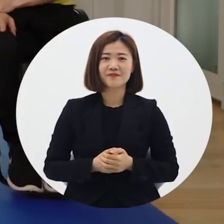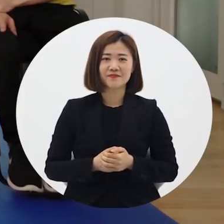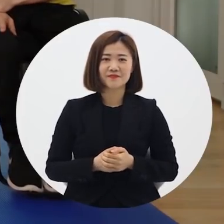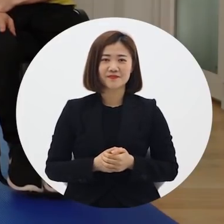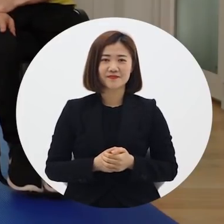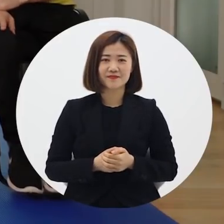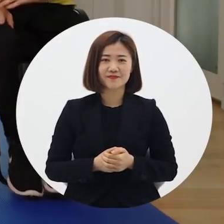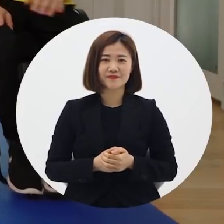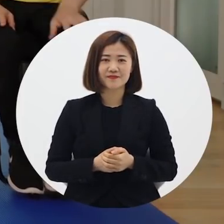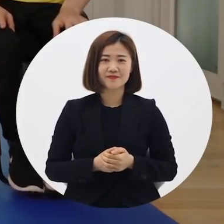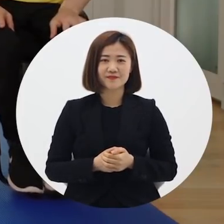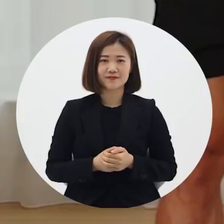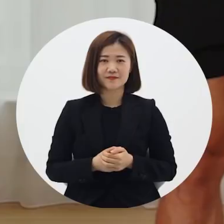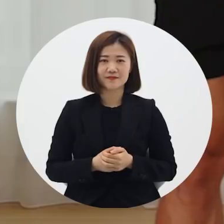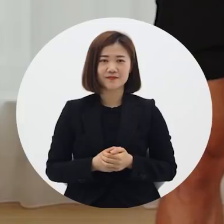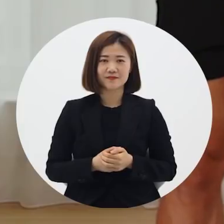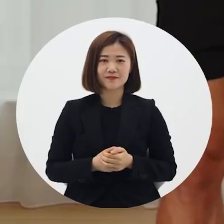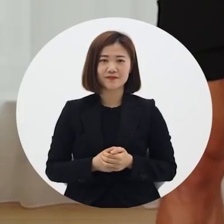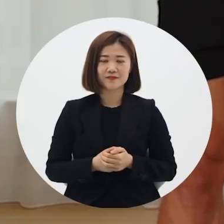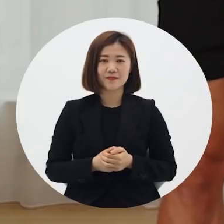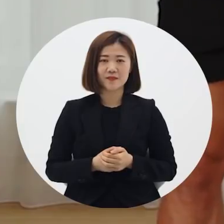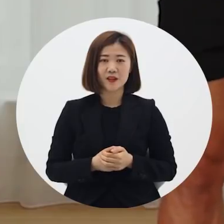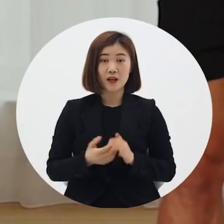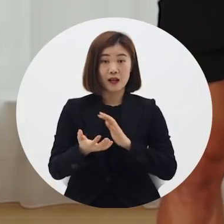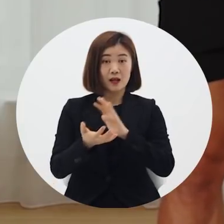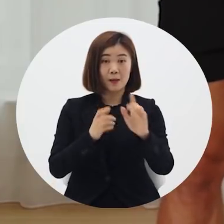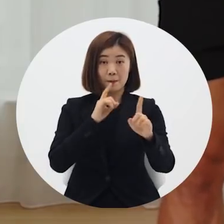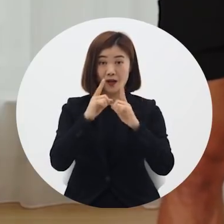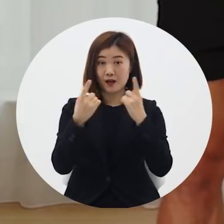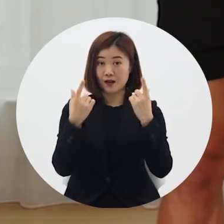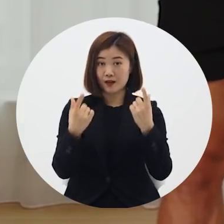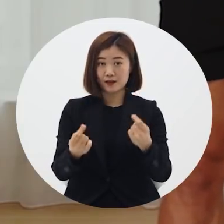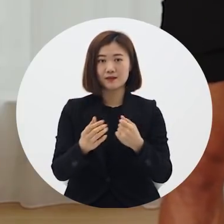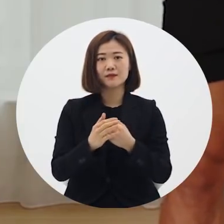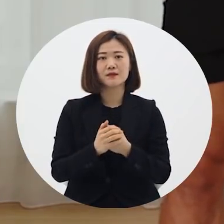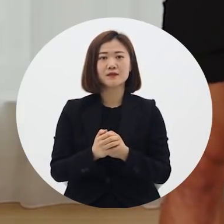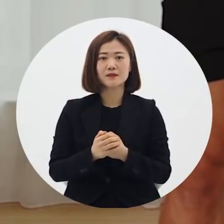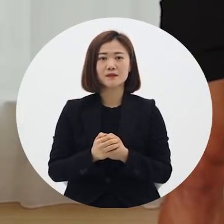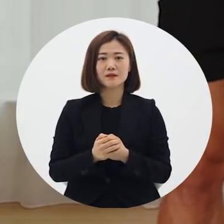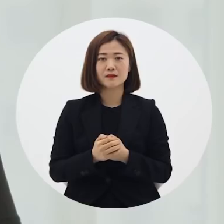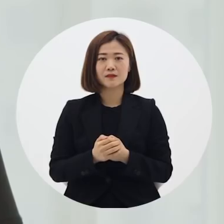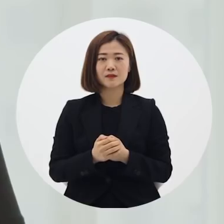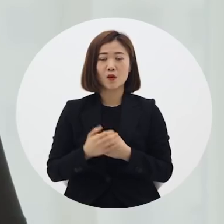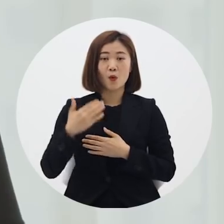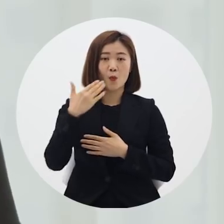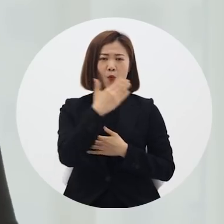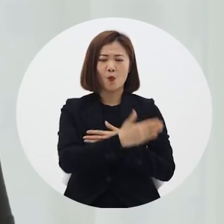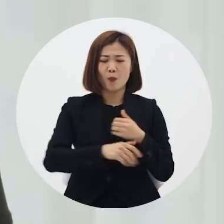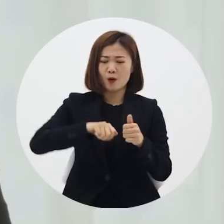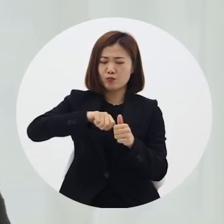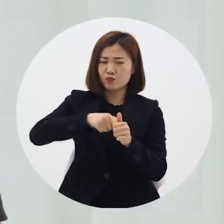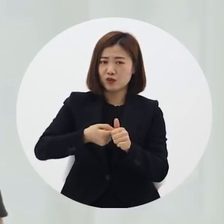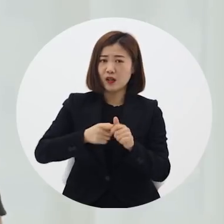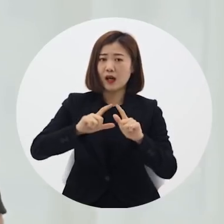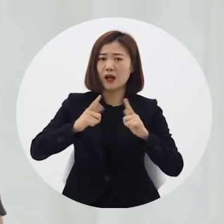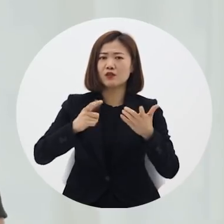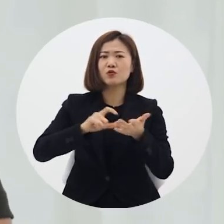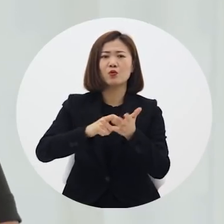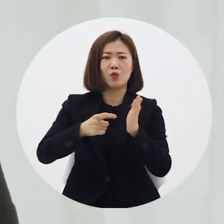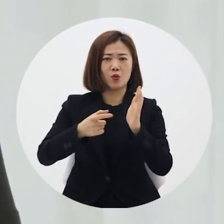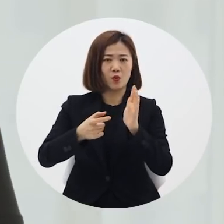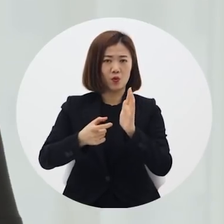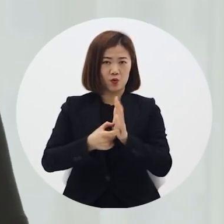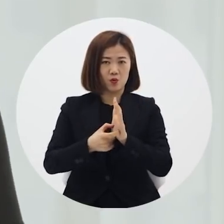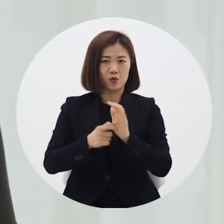잠도 좋으시니까. 저 앞서 말씀드린 바와 같이 몸에 무리가 가지 않을 정도로만 해주시면